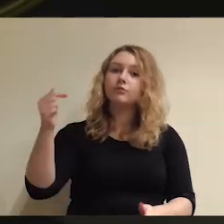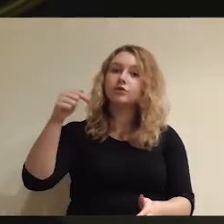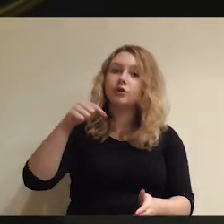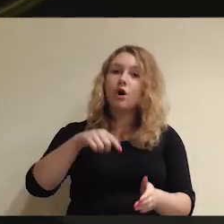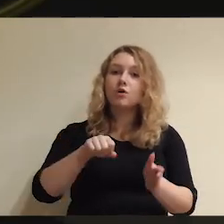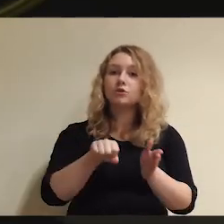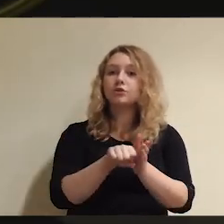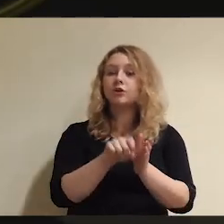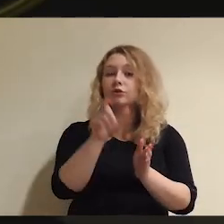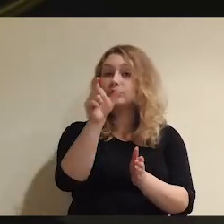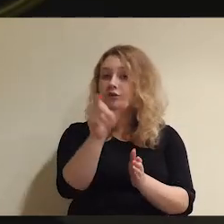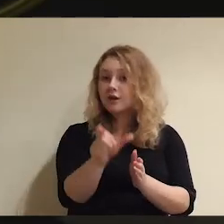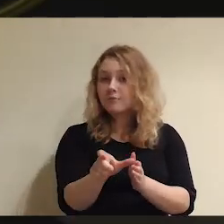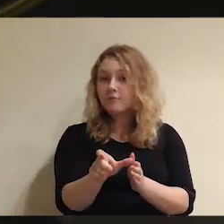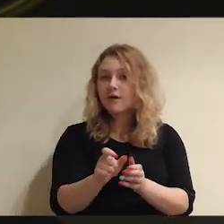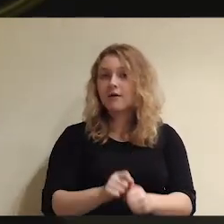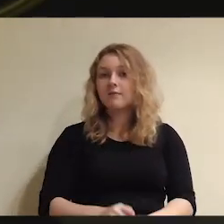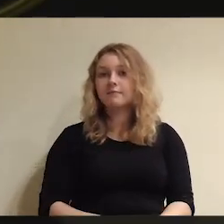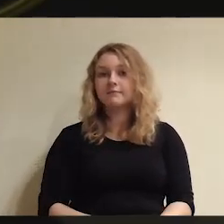Zobacz, jak podchodzi do ciebie